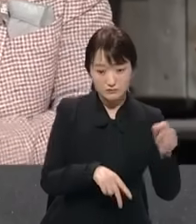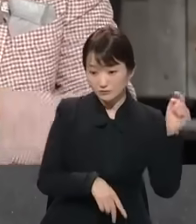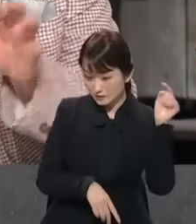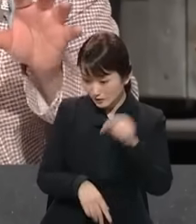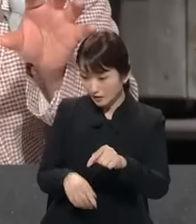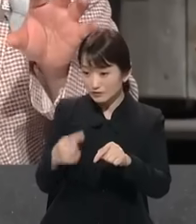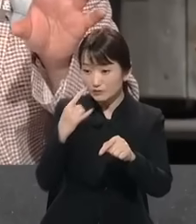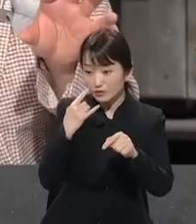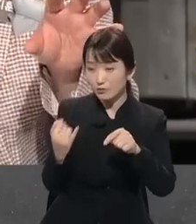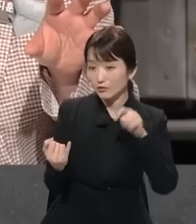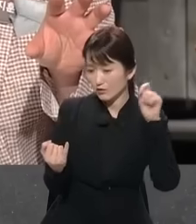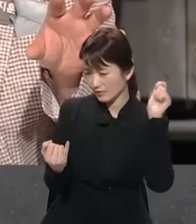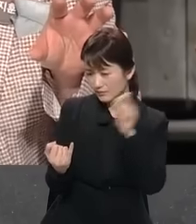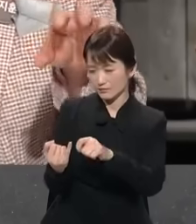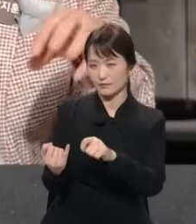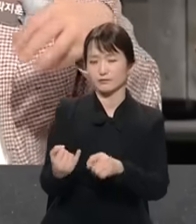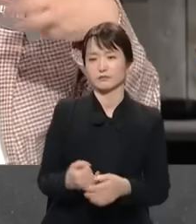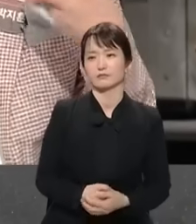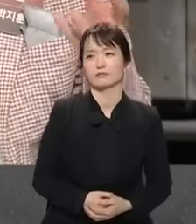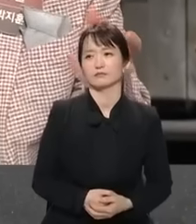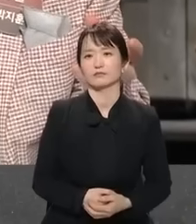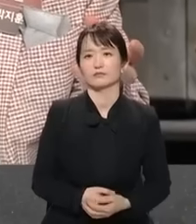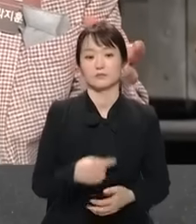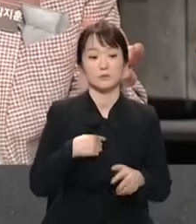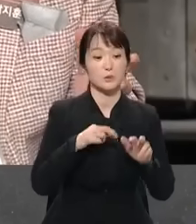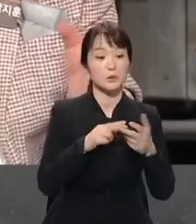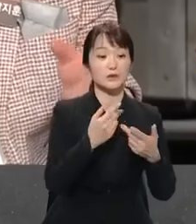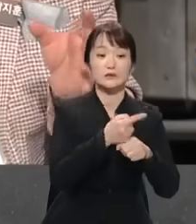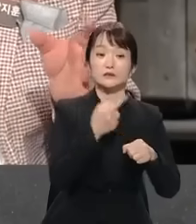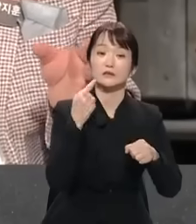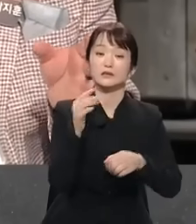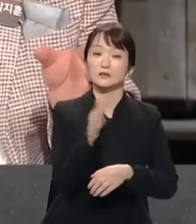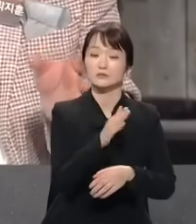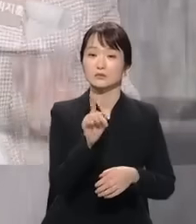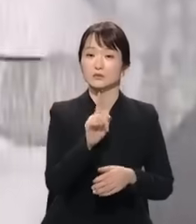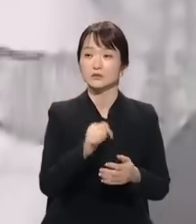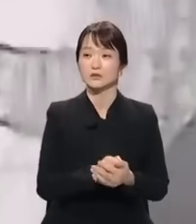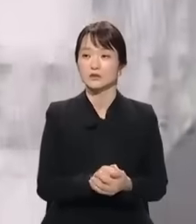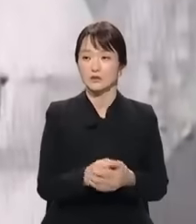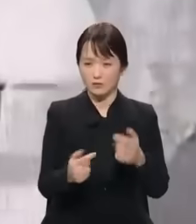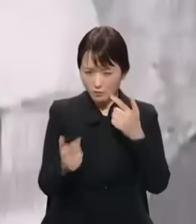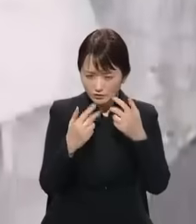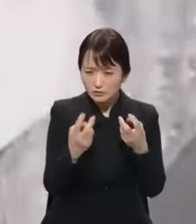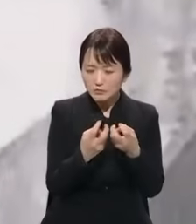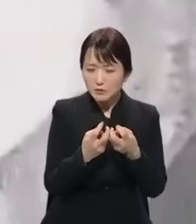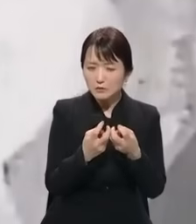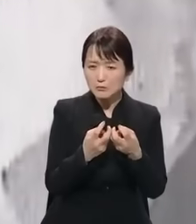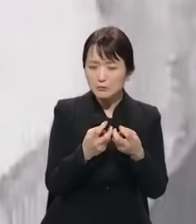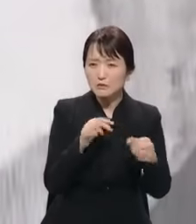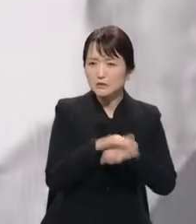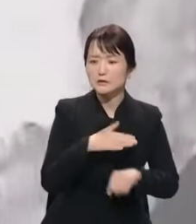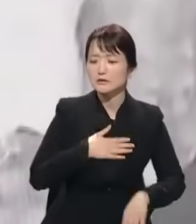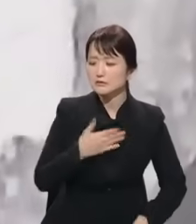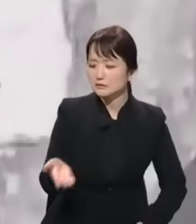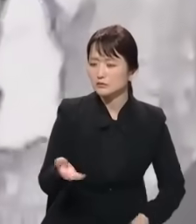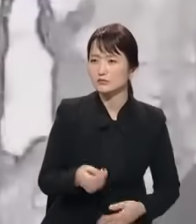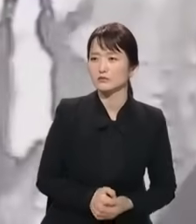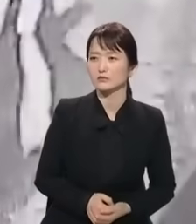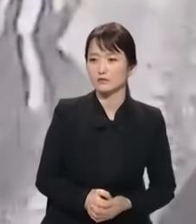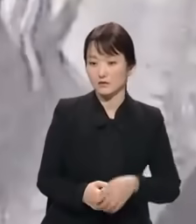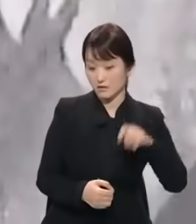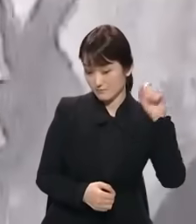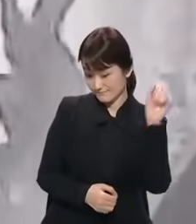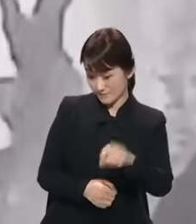가버렸죠. 그리고 본인이 이미 지난해부터 정확하게 어떤 방법을 얘기합니다. 둔기로 어떻게 해버리겠다라고 했고,